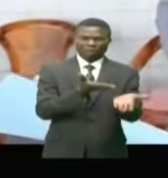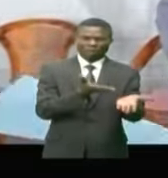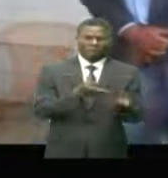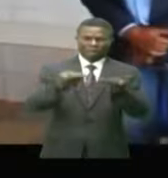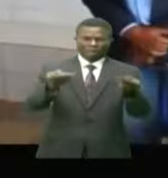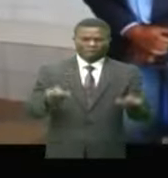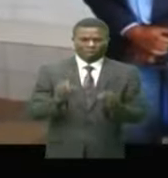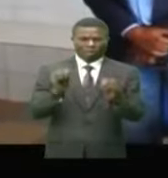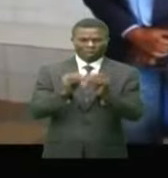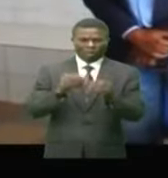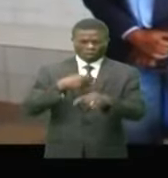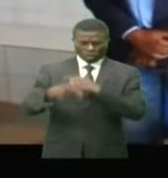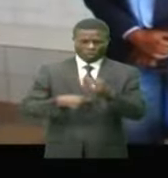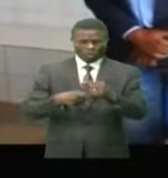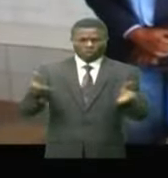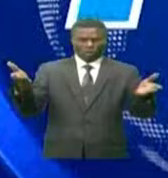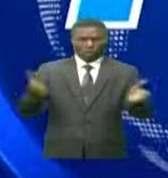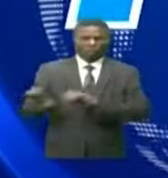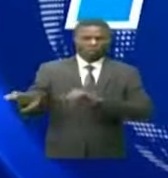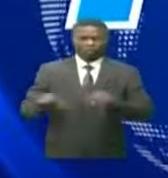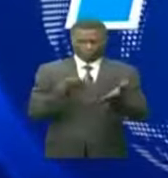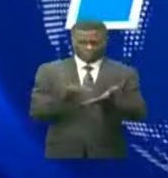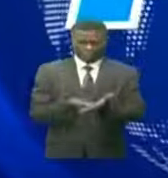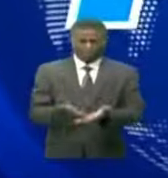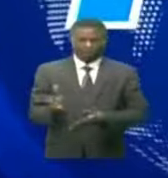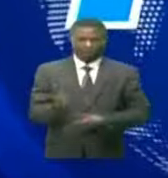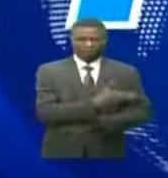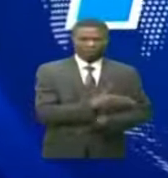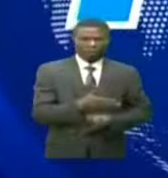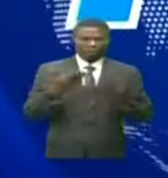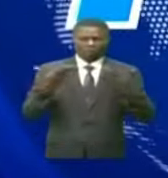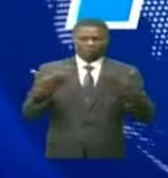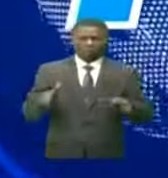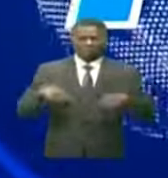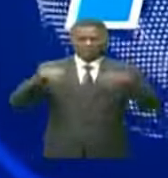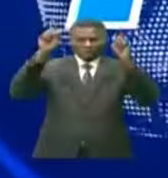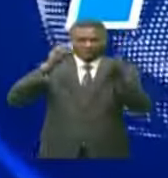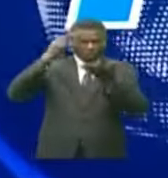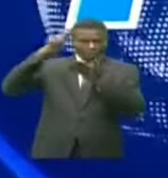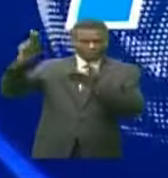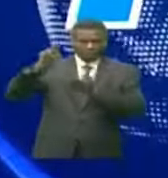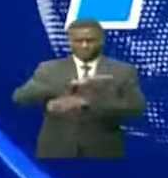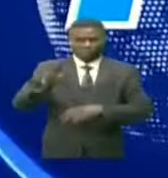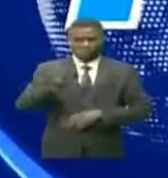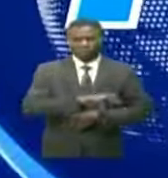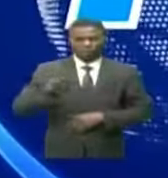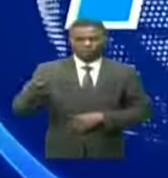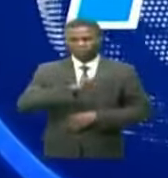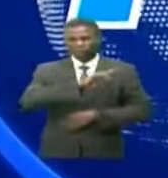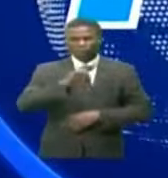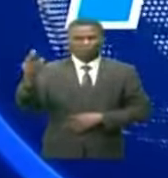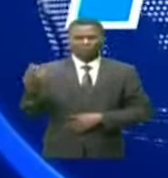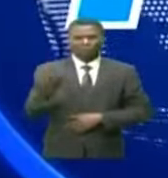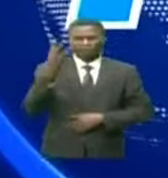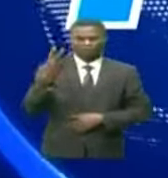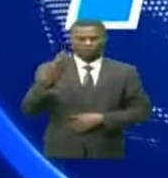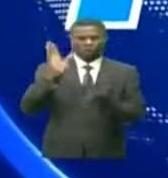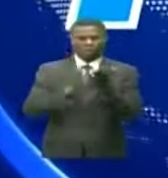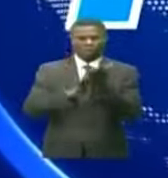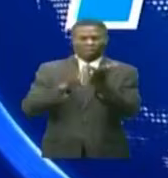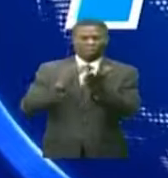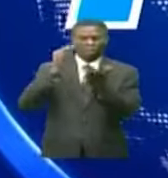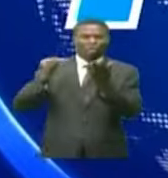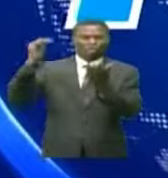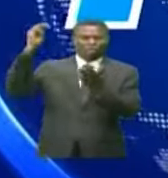au démarrage de ses présentes assises. C'est fini pour l'année académique 2022-2023 dans plusieurs établissements